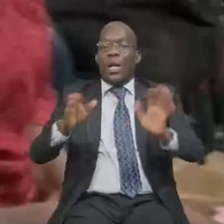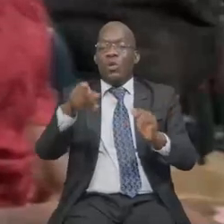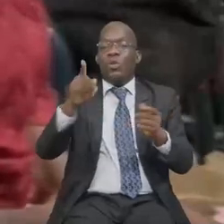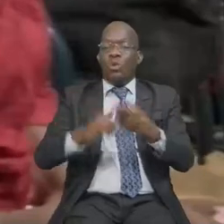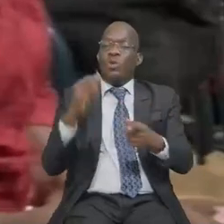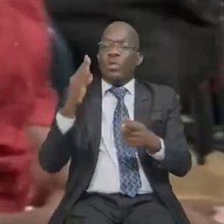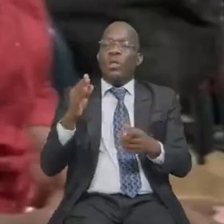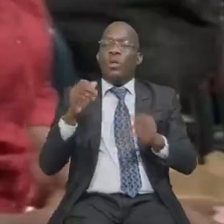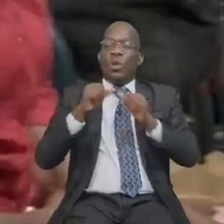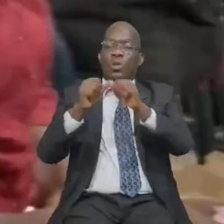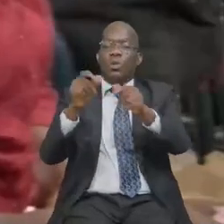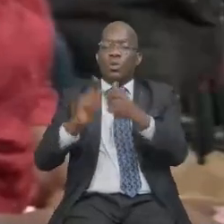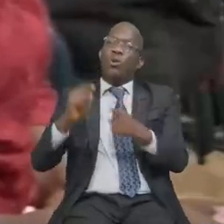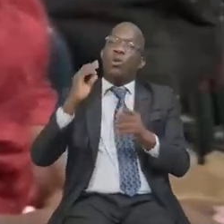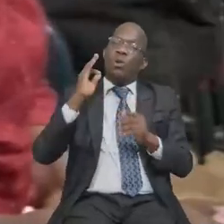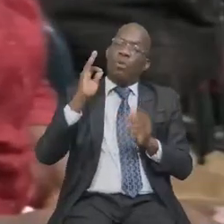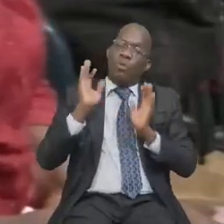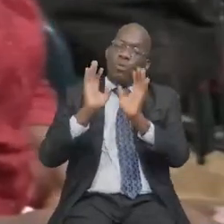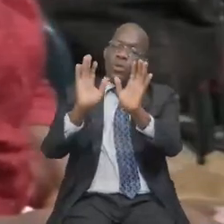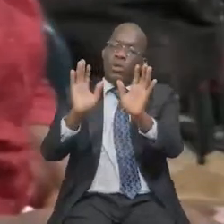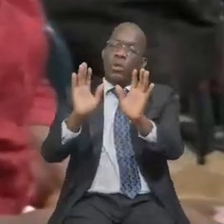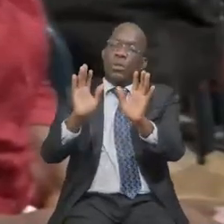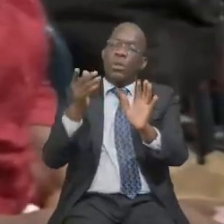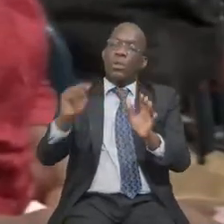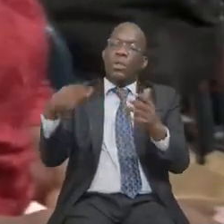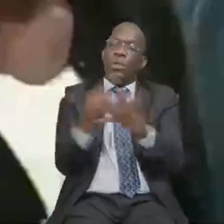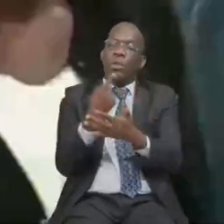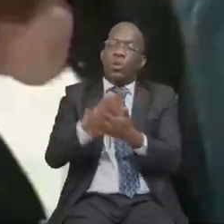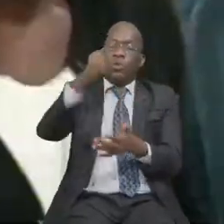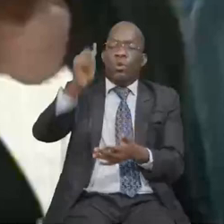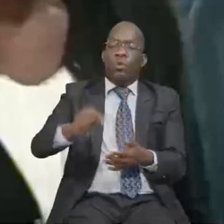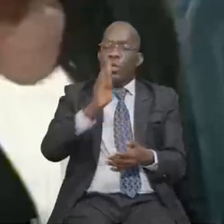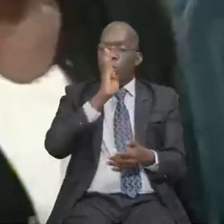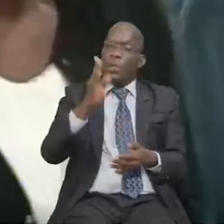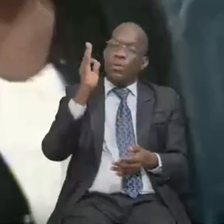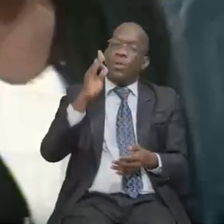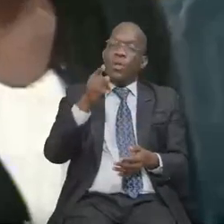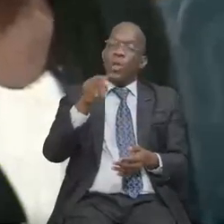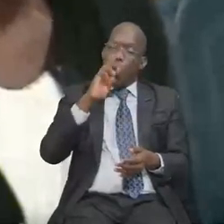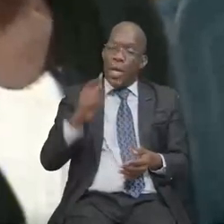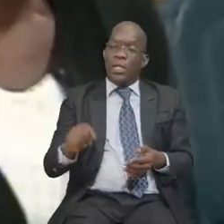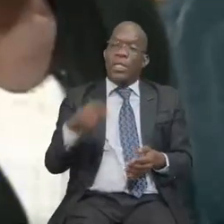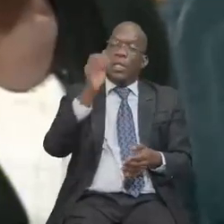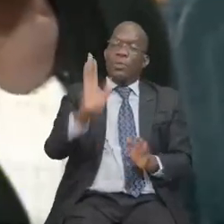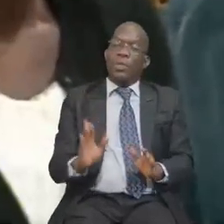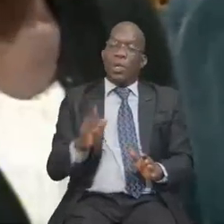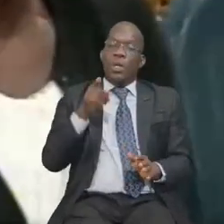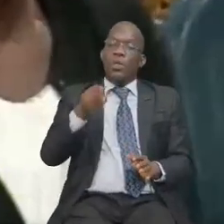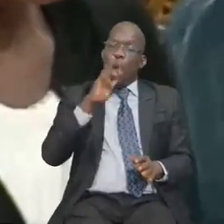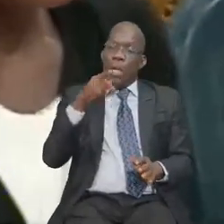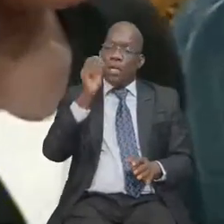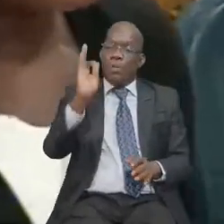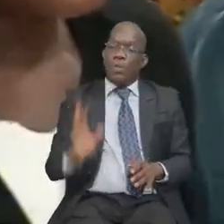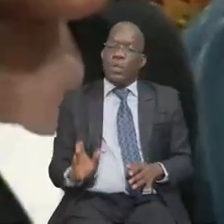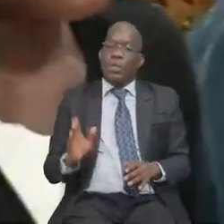Continue. Pousse. L'évangile doit être prêché. Et c'est toi le prédicateur. C'est toi le prédicateur.